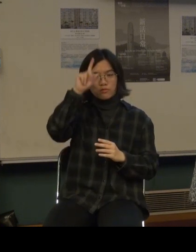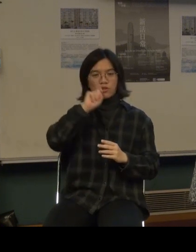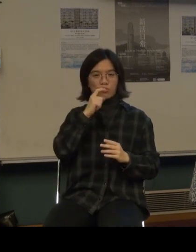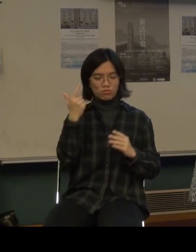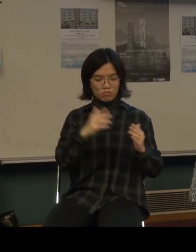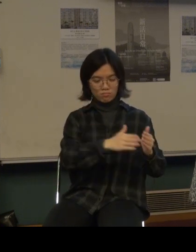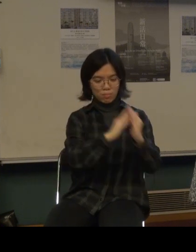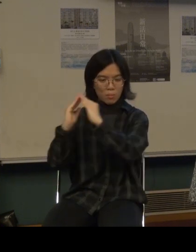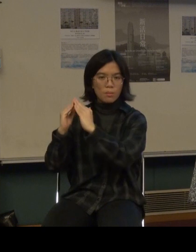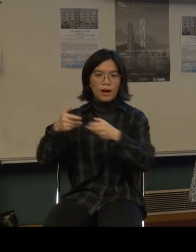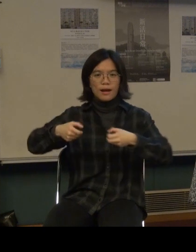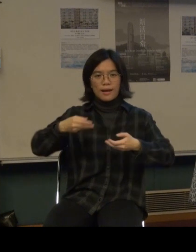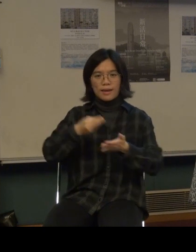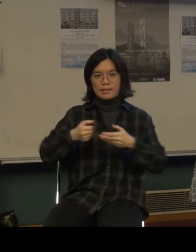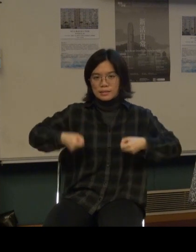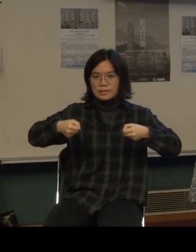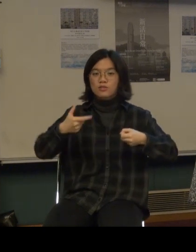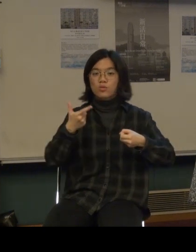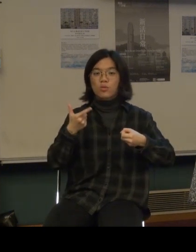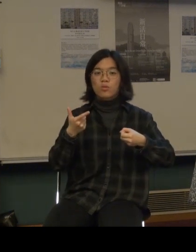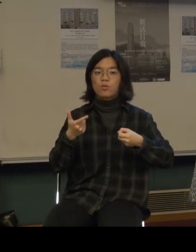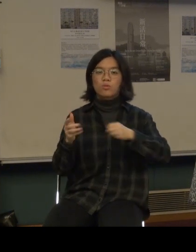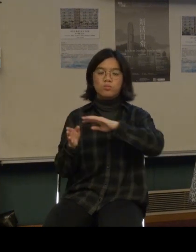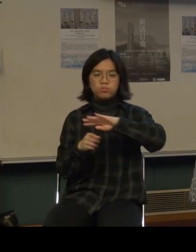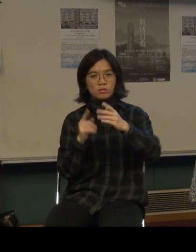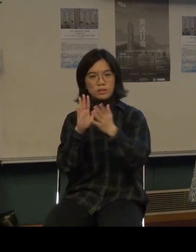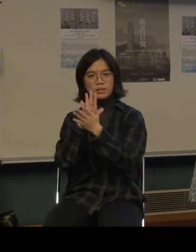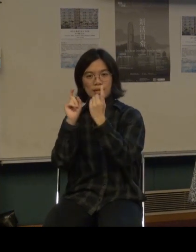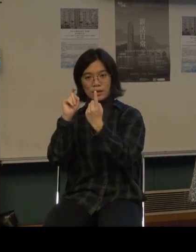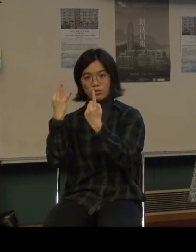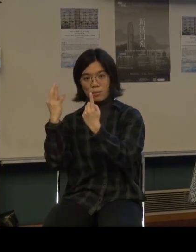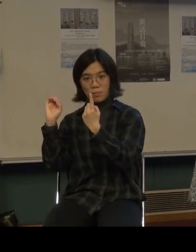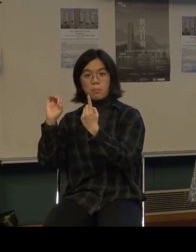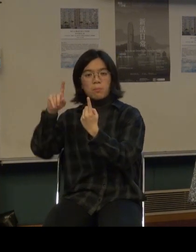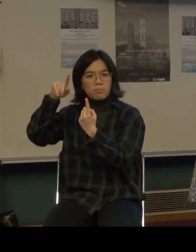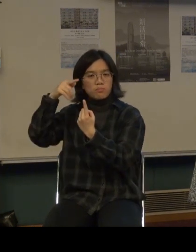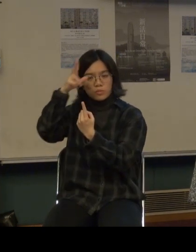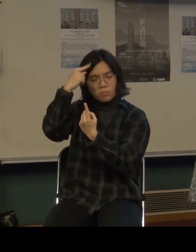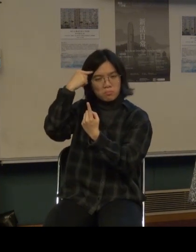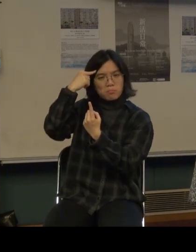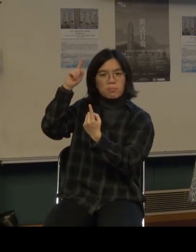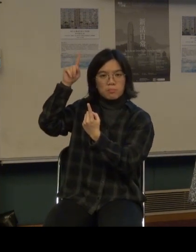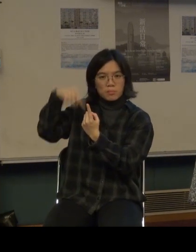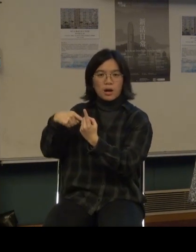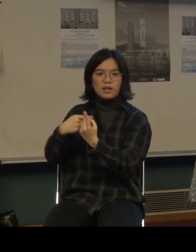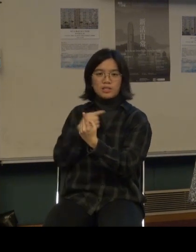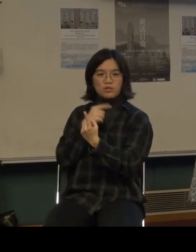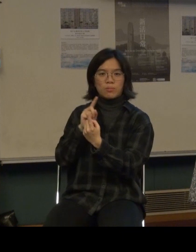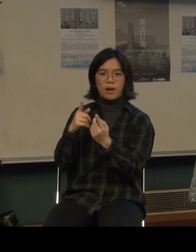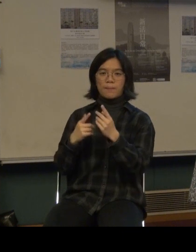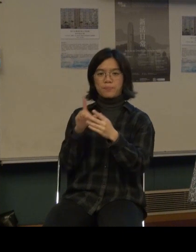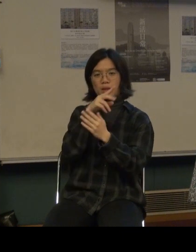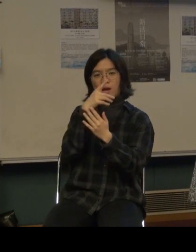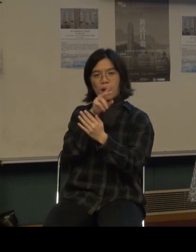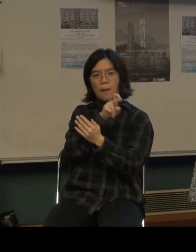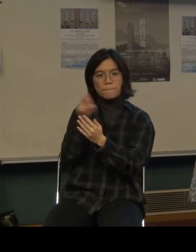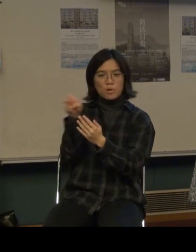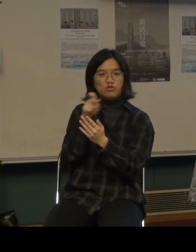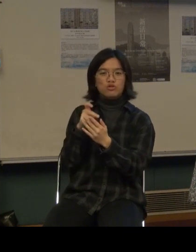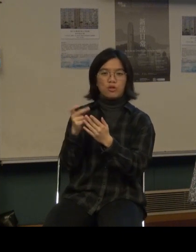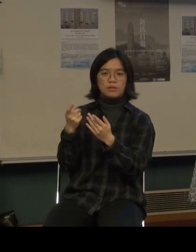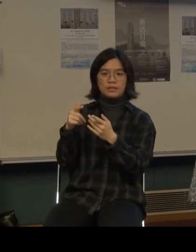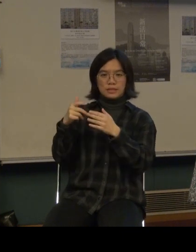街市。但係去到30年代咧，其實咧政府咧開始實行咗一樣嘢咧，就係叫標準化設計啊，就係話咧佢用